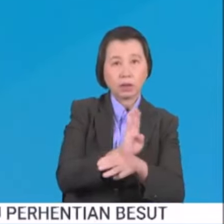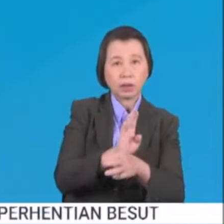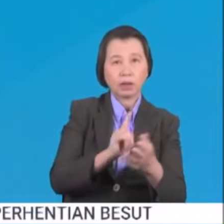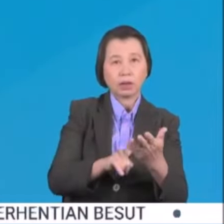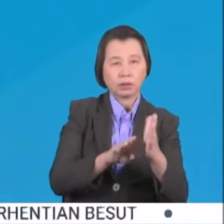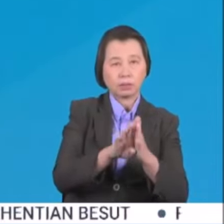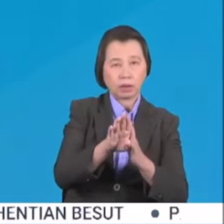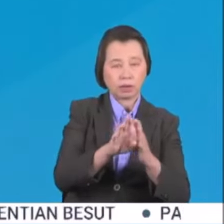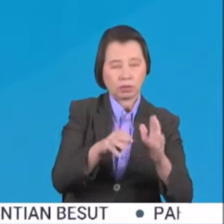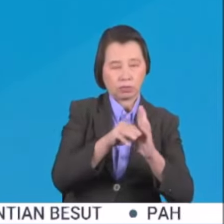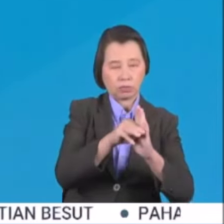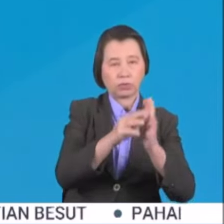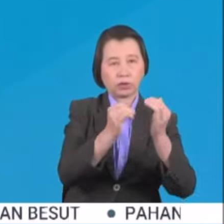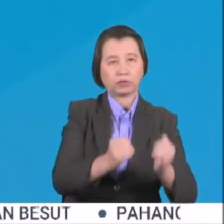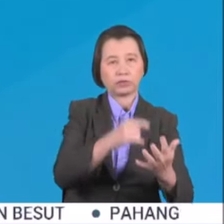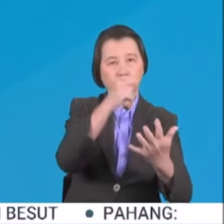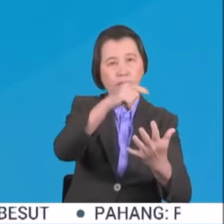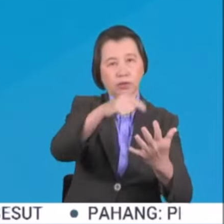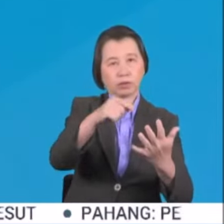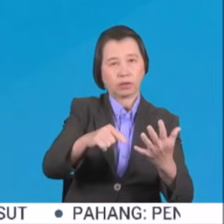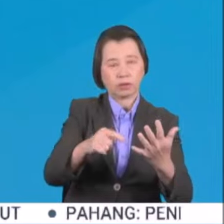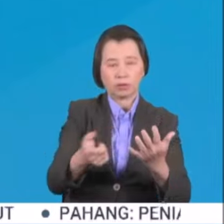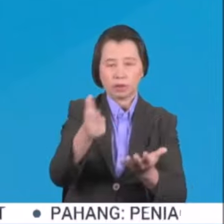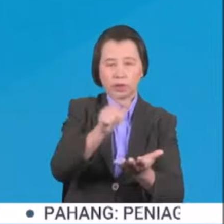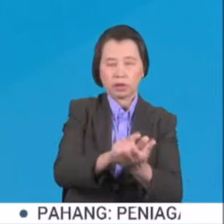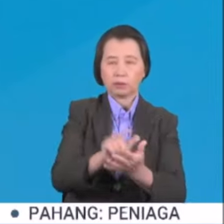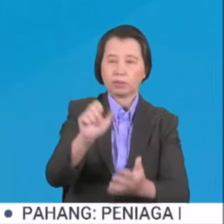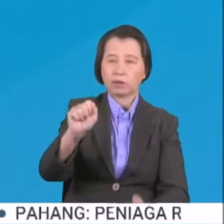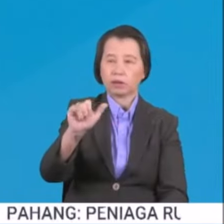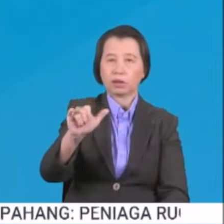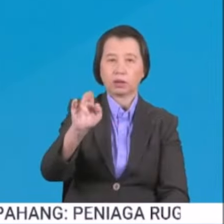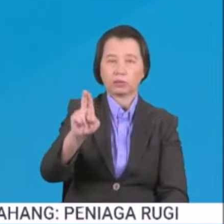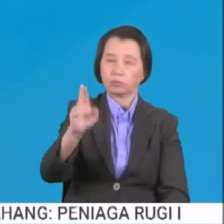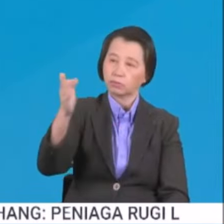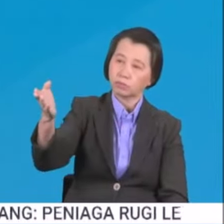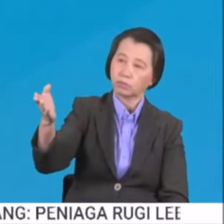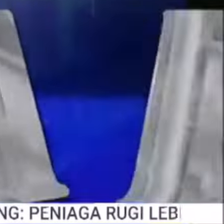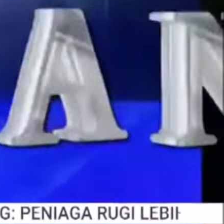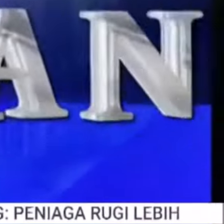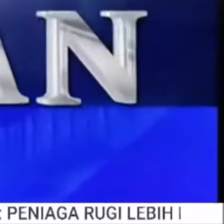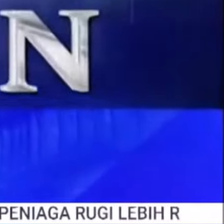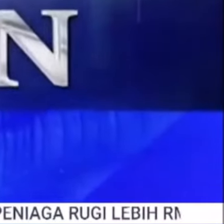dan pembangunan modal insan. Laporan Ayu Norehan Saleh.